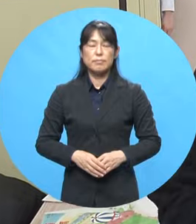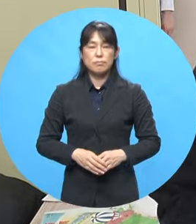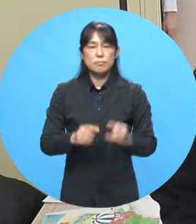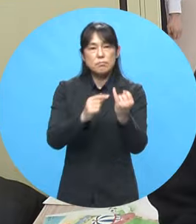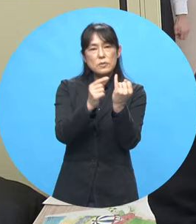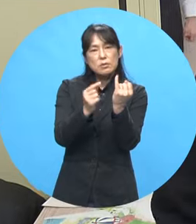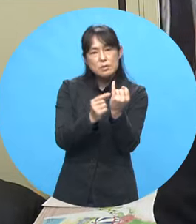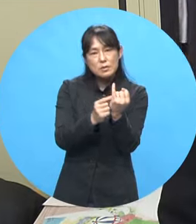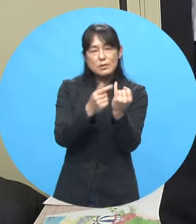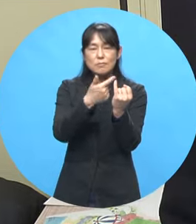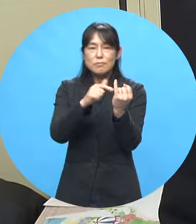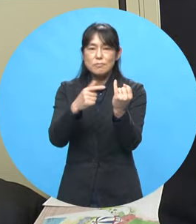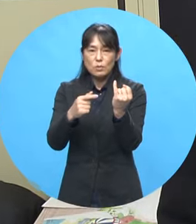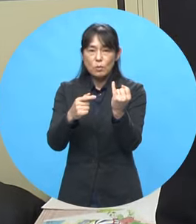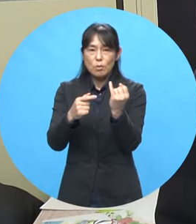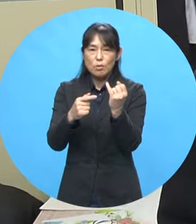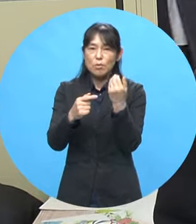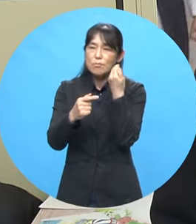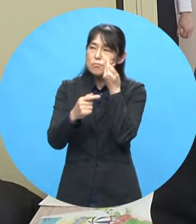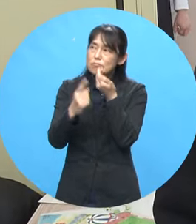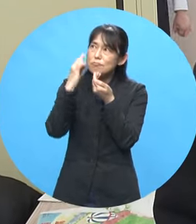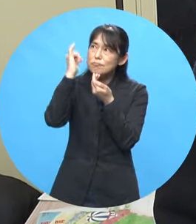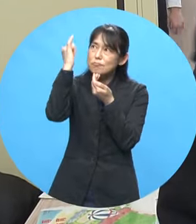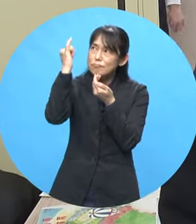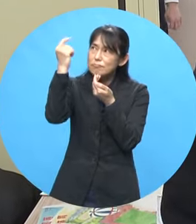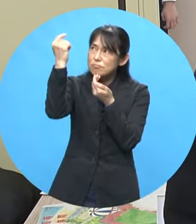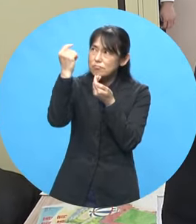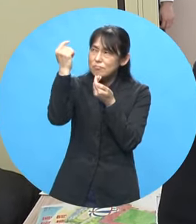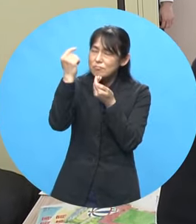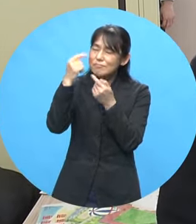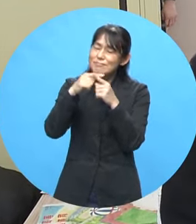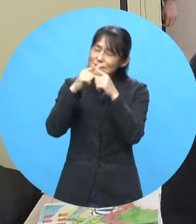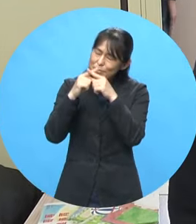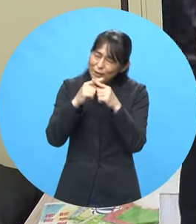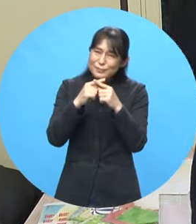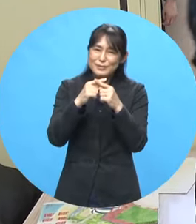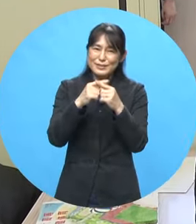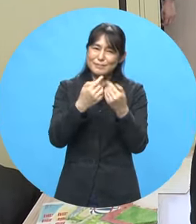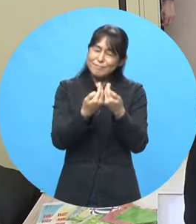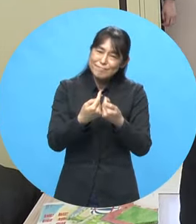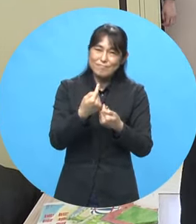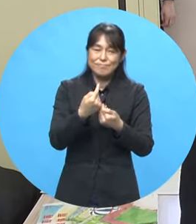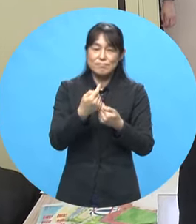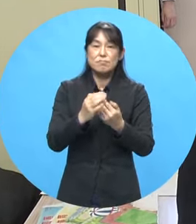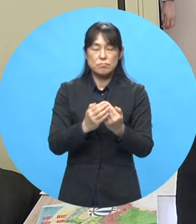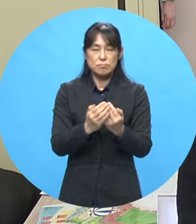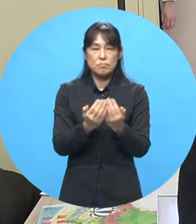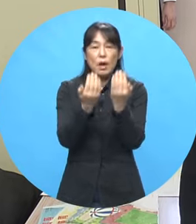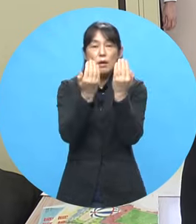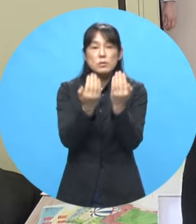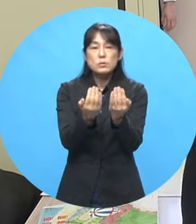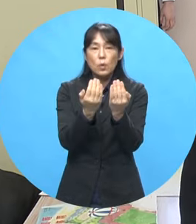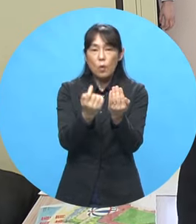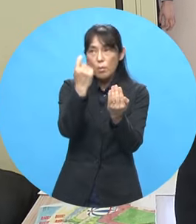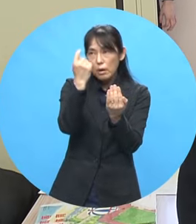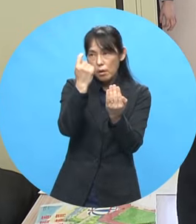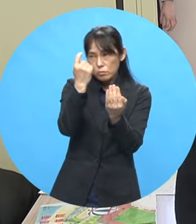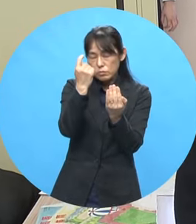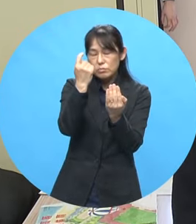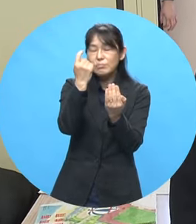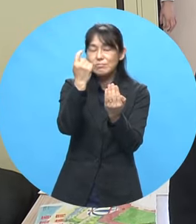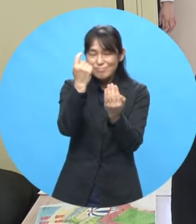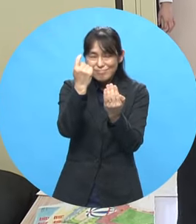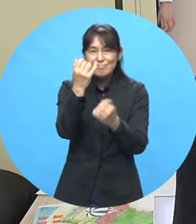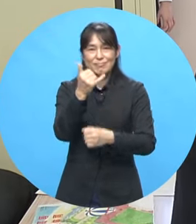妊娠のこととか親から教わるとか、ちょっと気まずいけん、こういう授業で学んだ